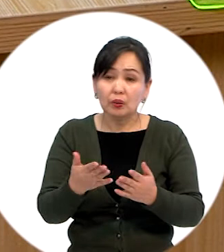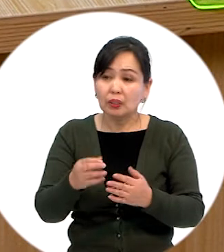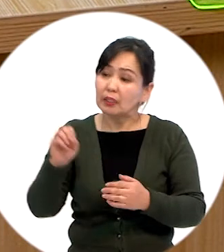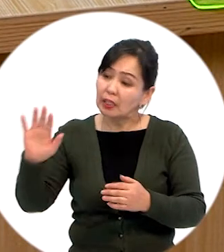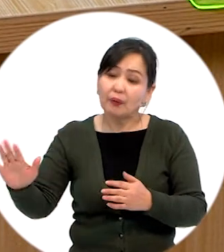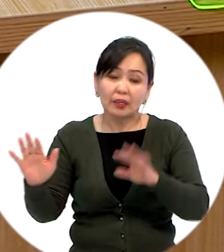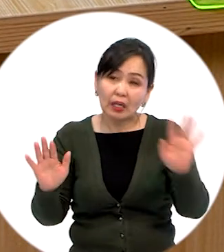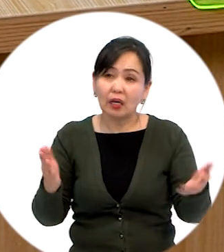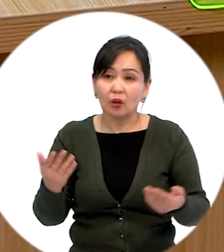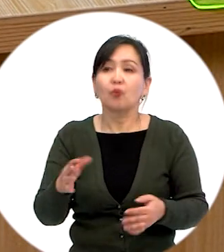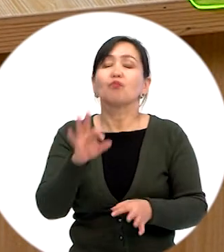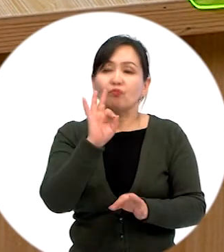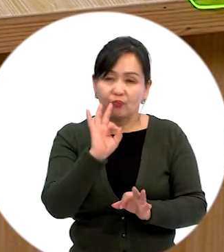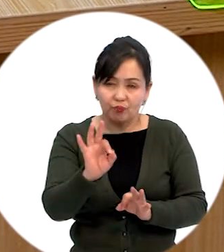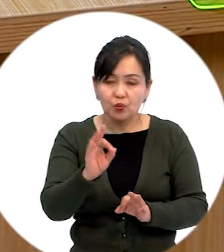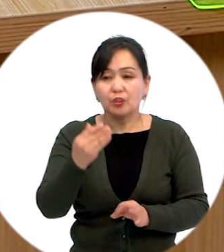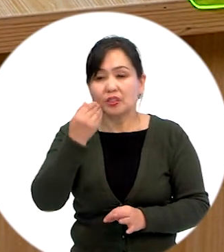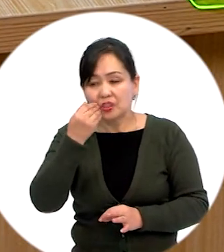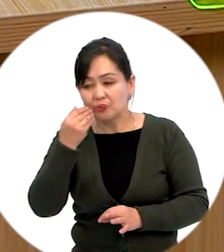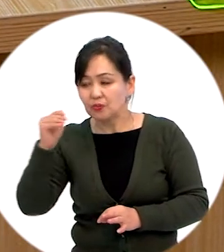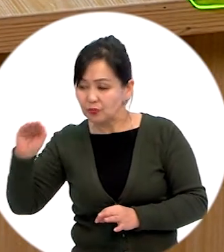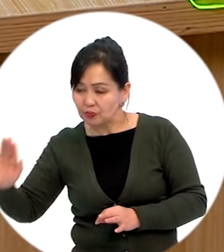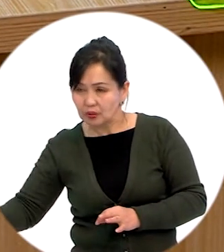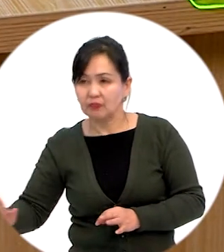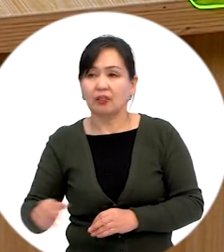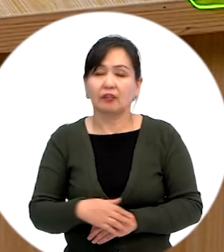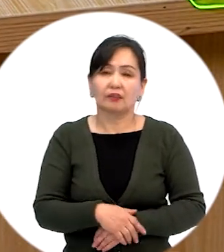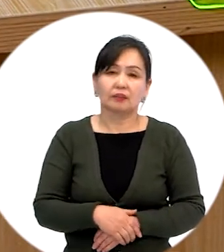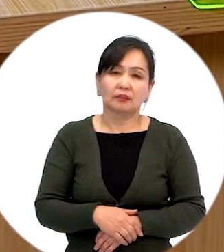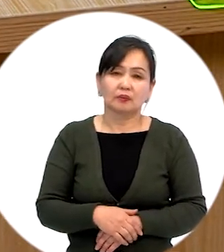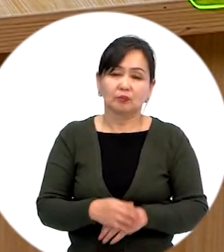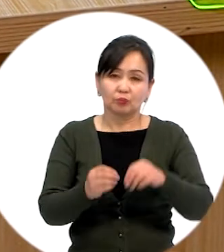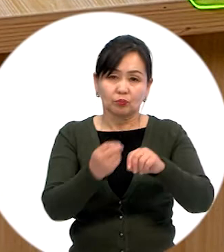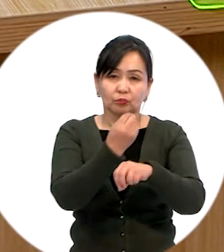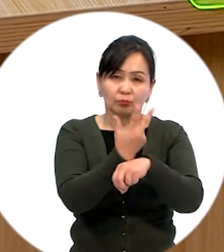вэ? Тавиарай. Сайн байна. Жимс.